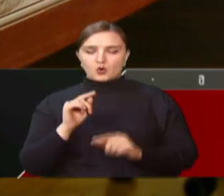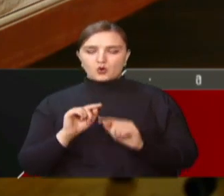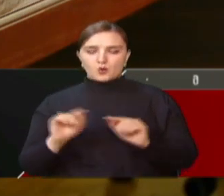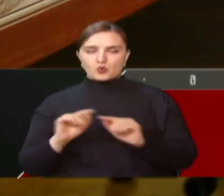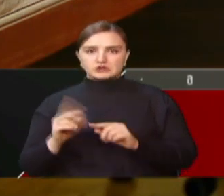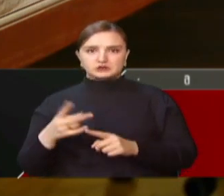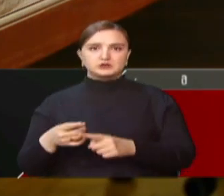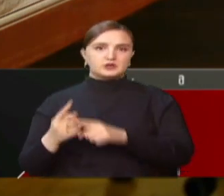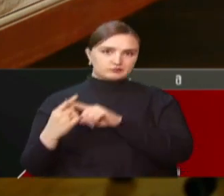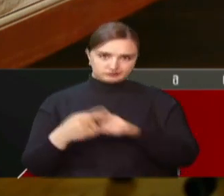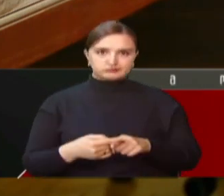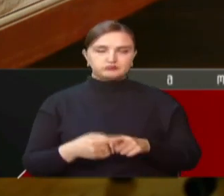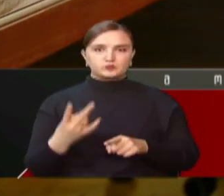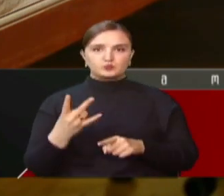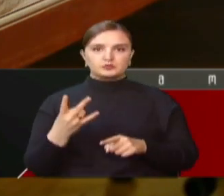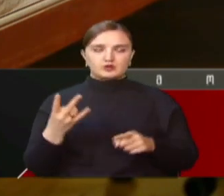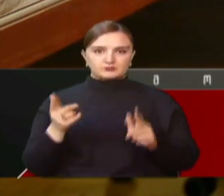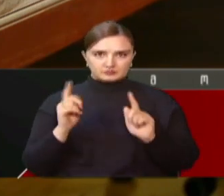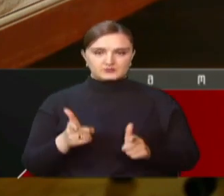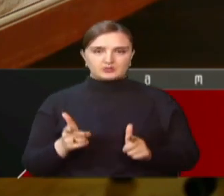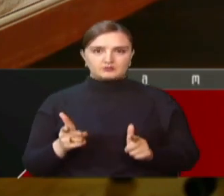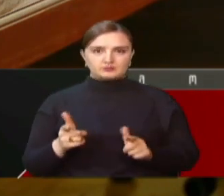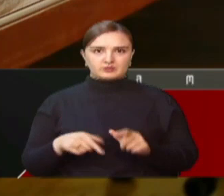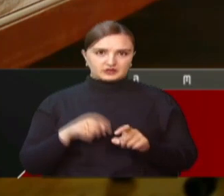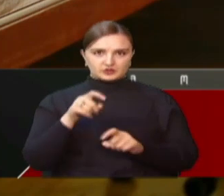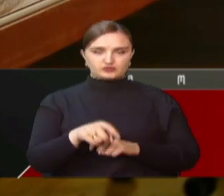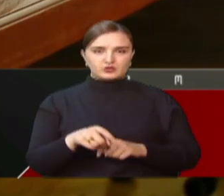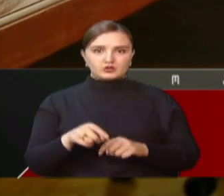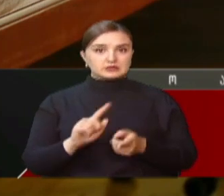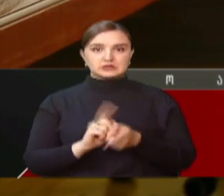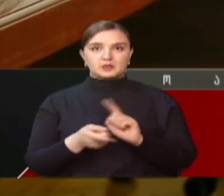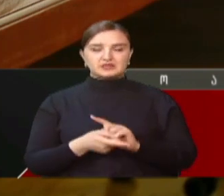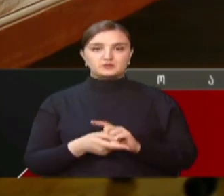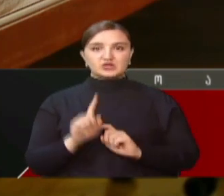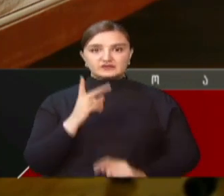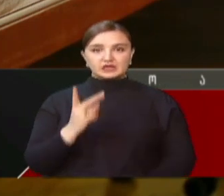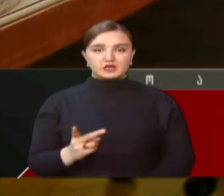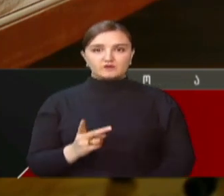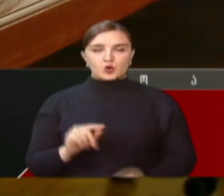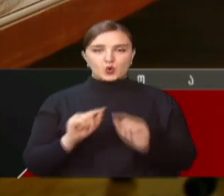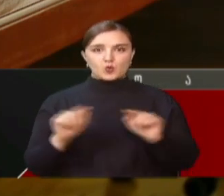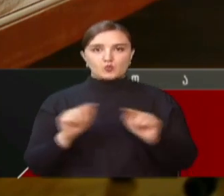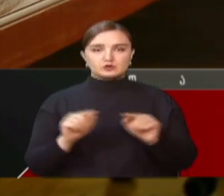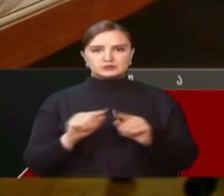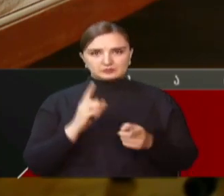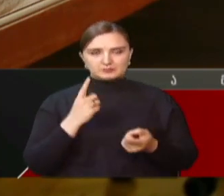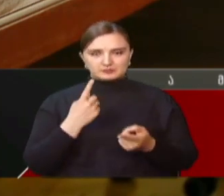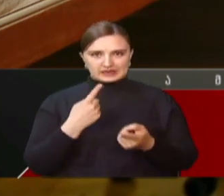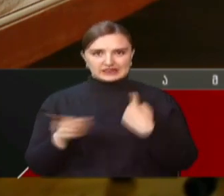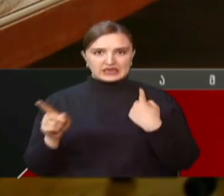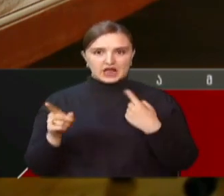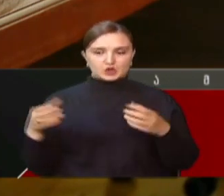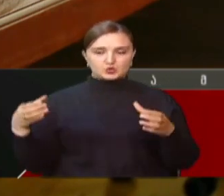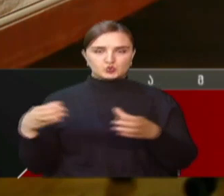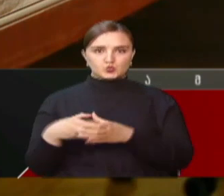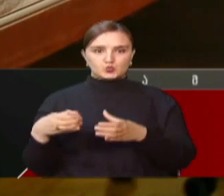ნების გამოვლინება, რომ შემცირდეს პოლარიზება. Და ამის საპირისპიროდ რას ხედავთ, რომ ოპოზიციის რადიკალი ჯგუფები და